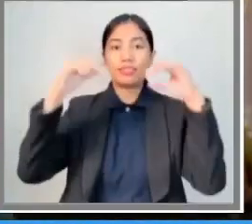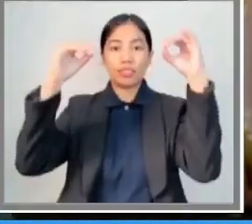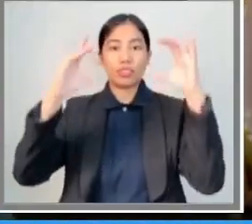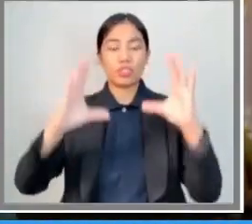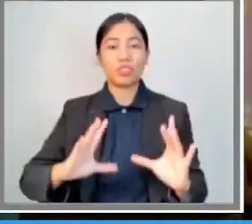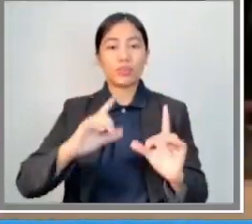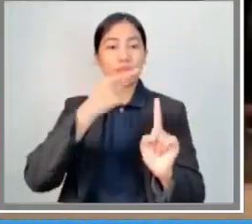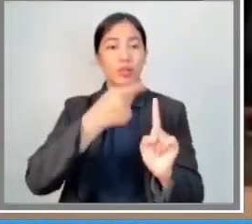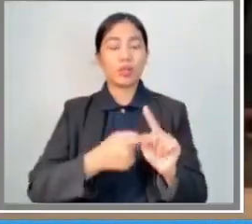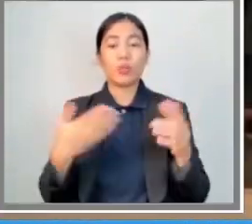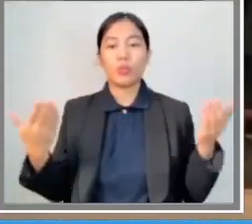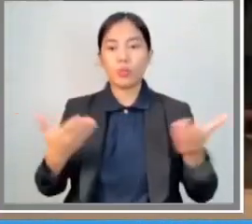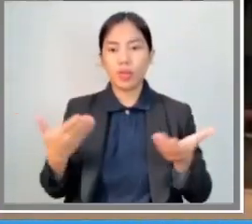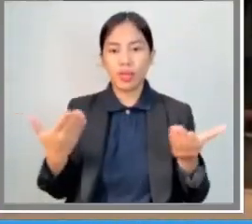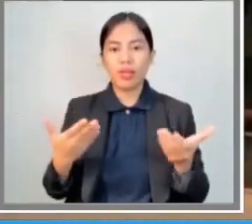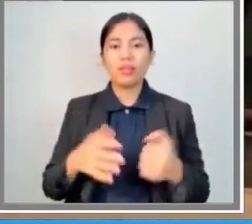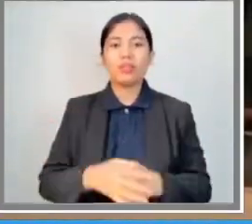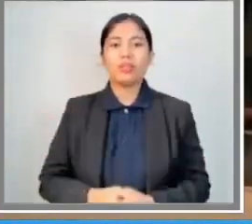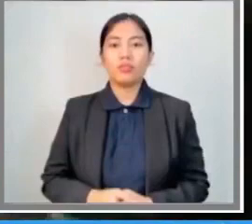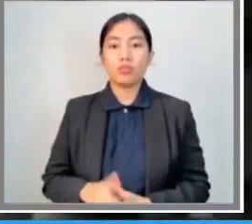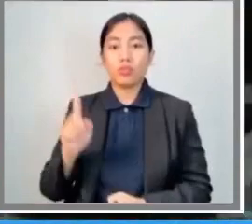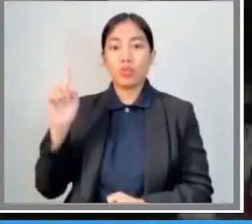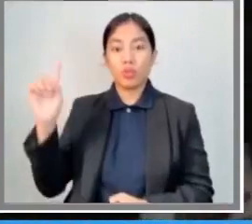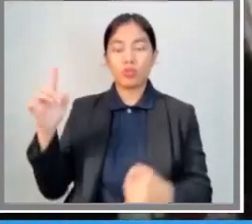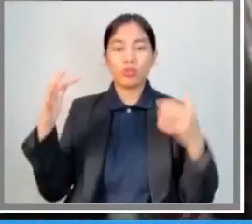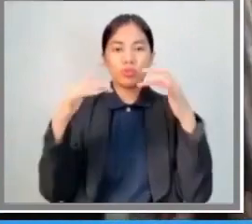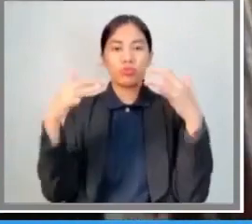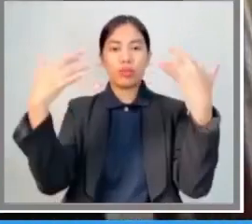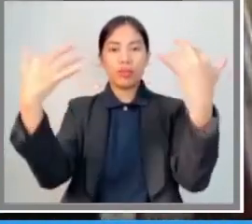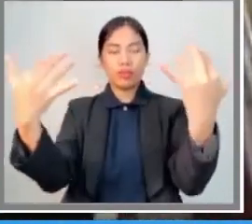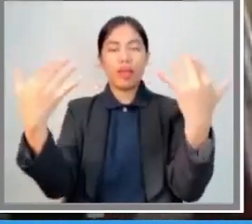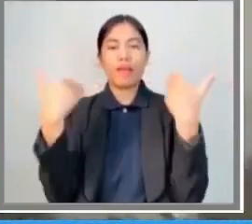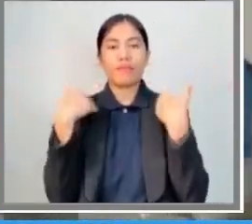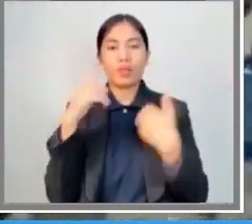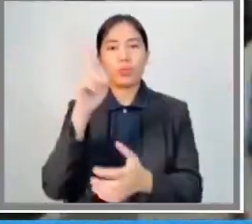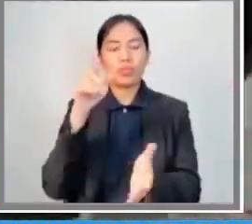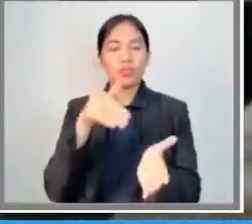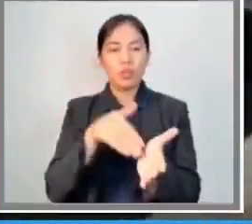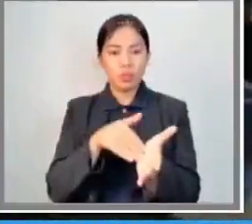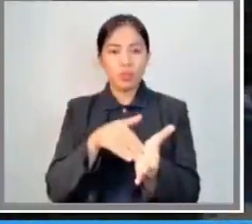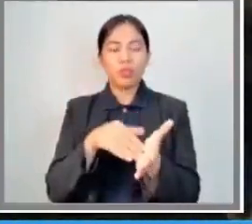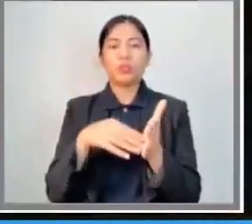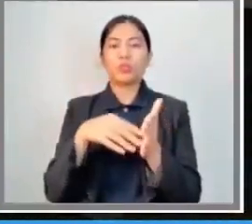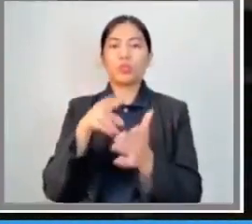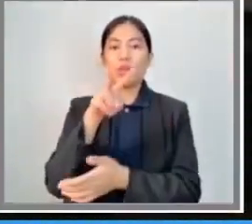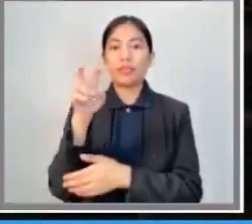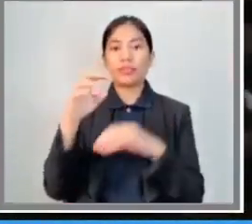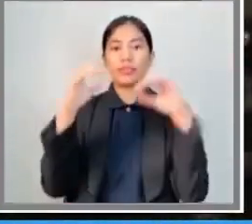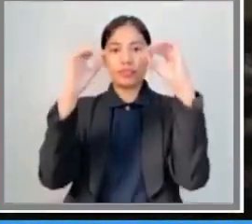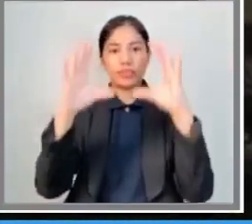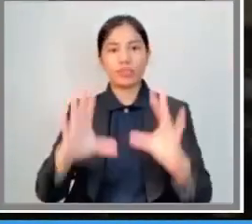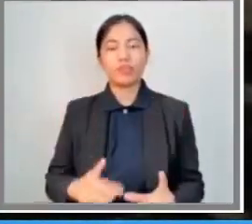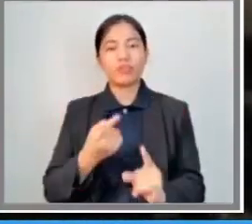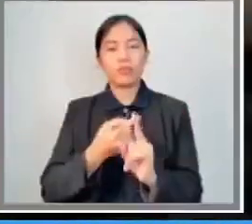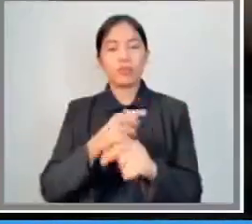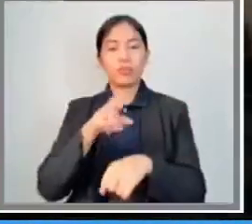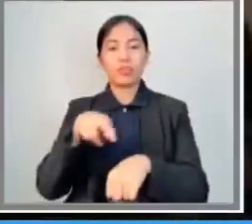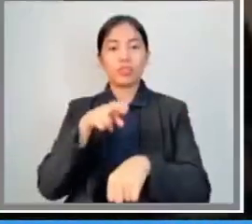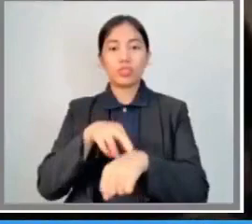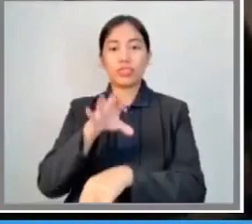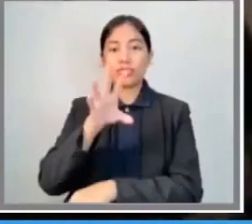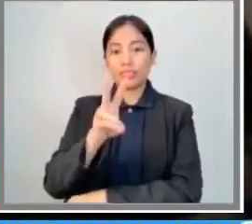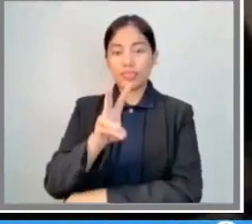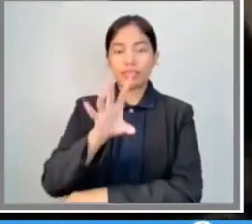Isinagawa ang programa na dinaluhan ng mahigit 1,200 teachers mula sa Region 6, 7 at 8.